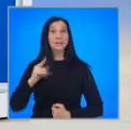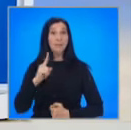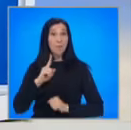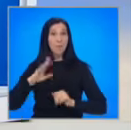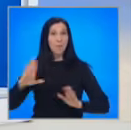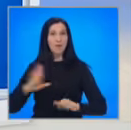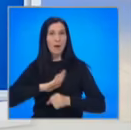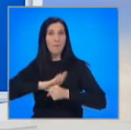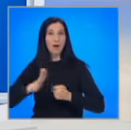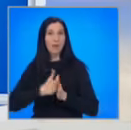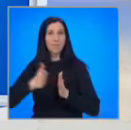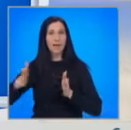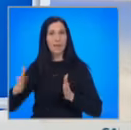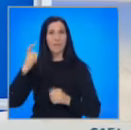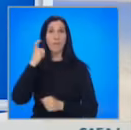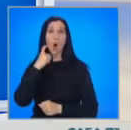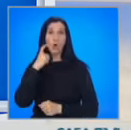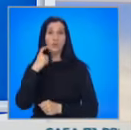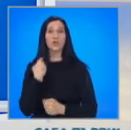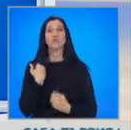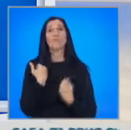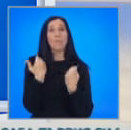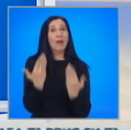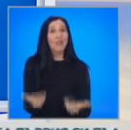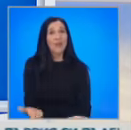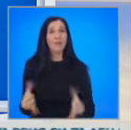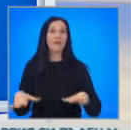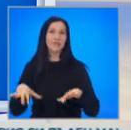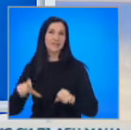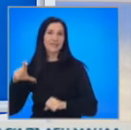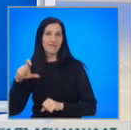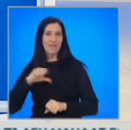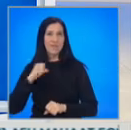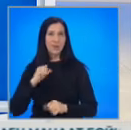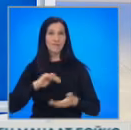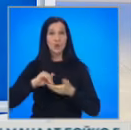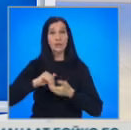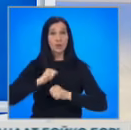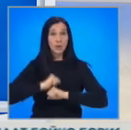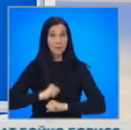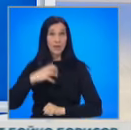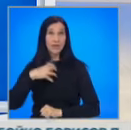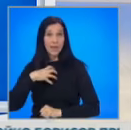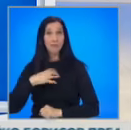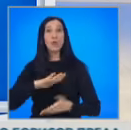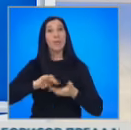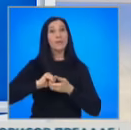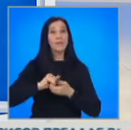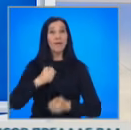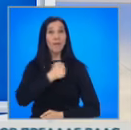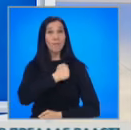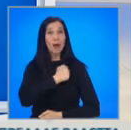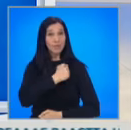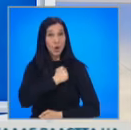След първия си пълен мандат, Бойко Борисов предаде властта на Стефан Янев. Коалиционният кабинет на ГЕРБ и Обединените